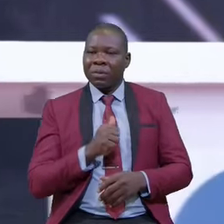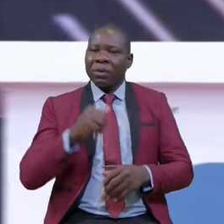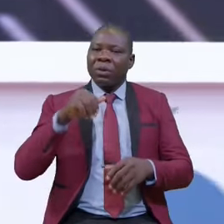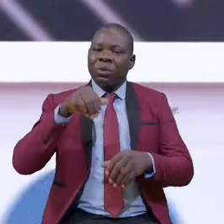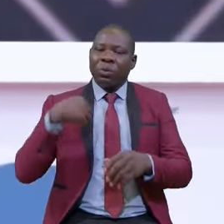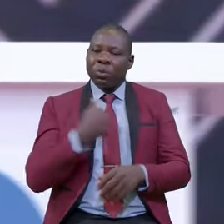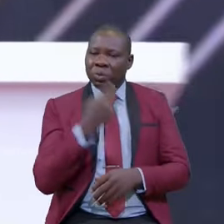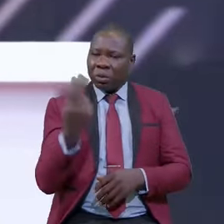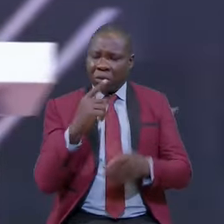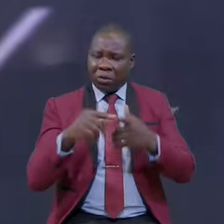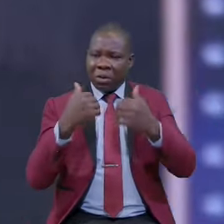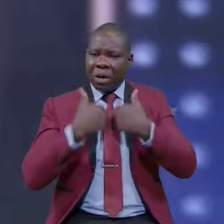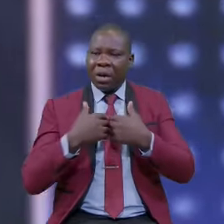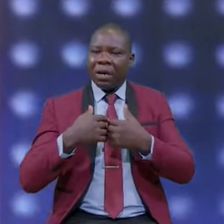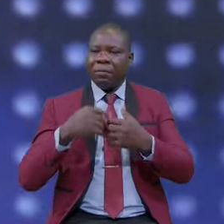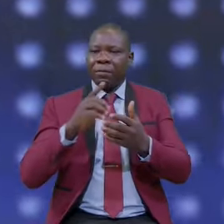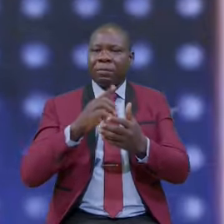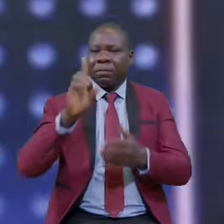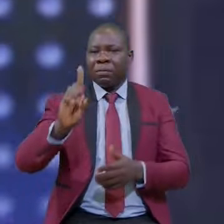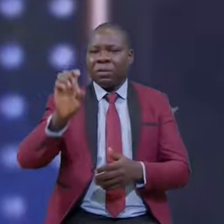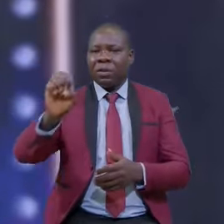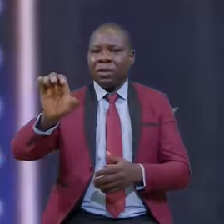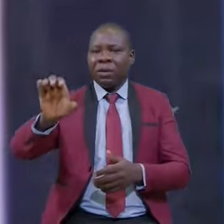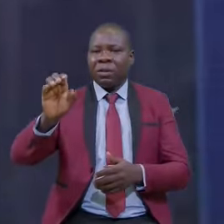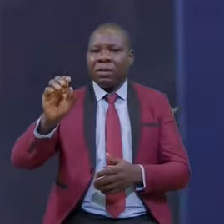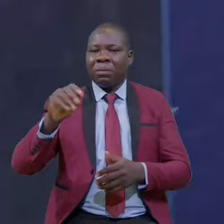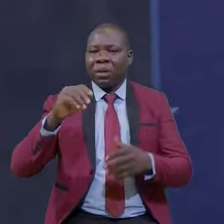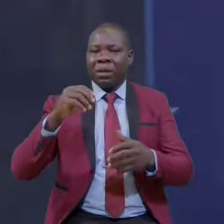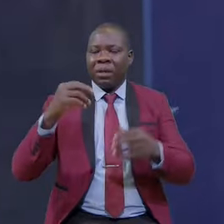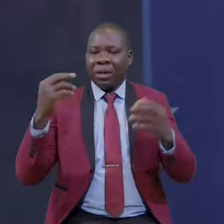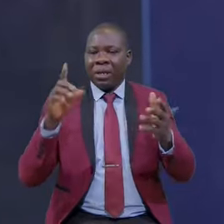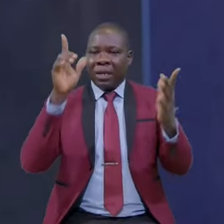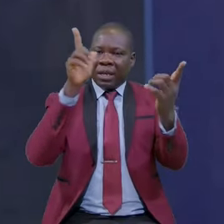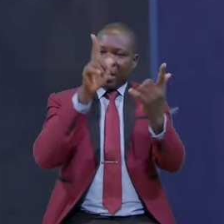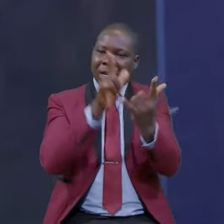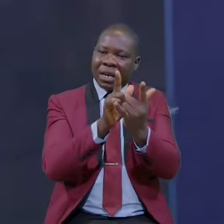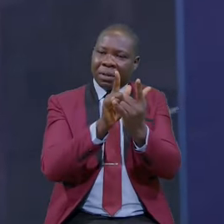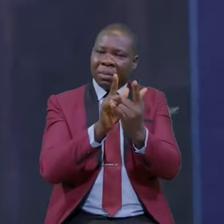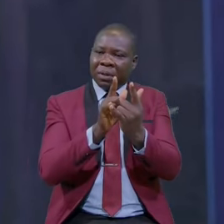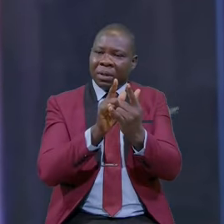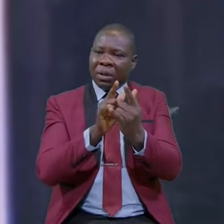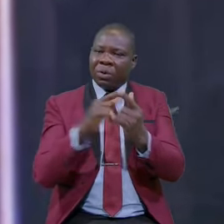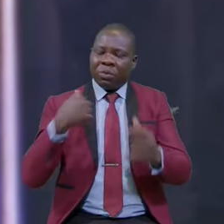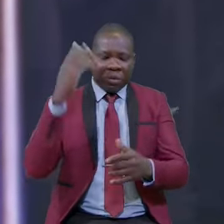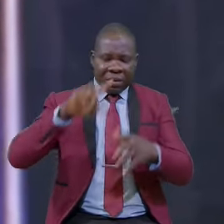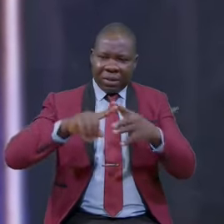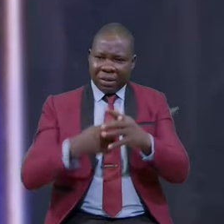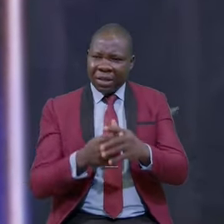Start, et on commence sometimes Thursday, then Friday, by Saturday, et samedi,